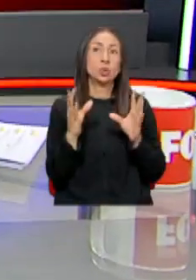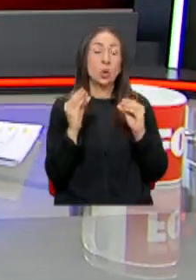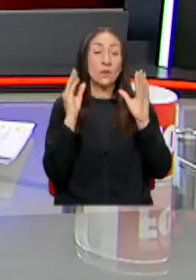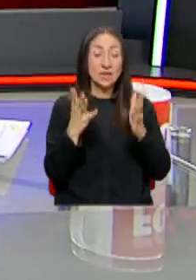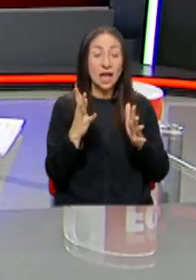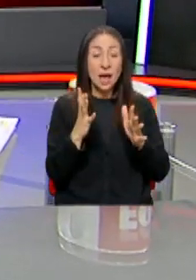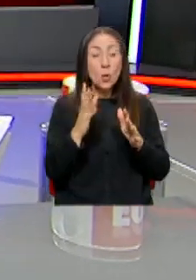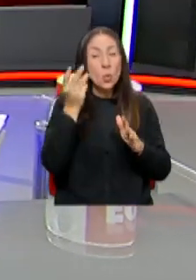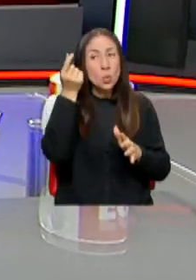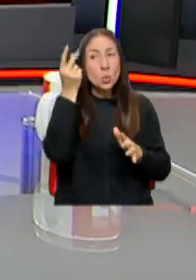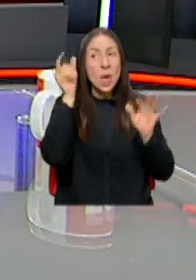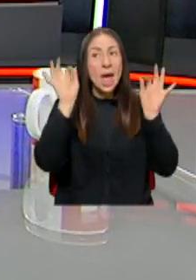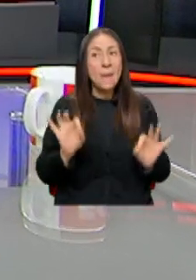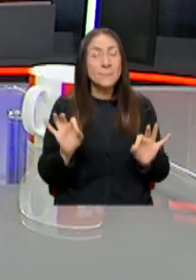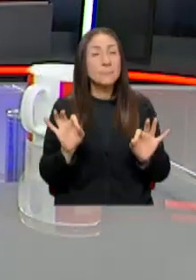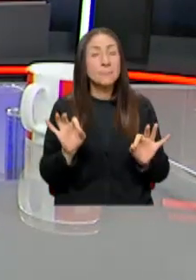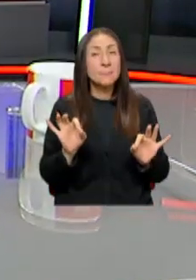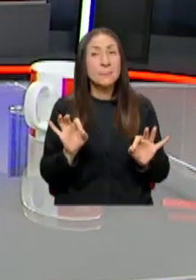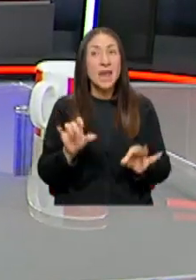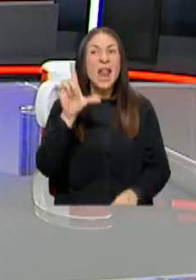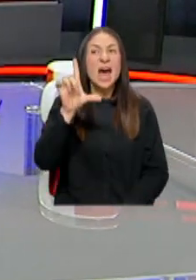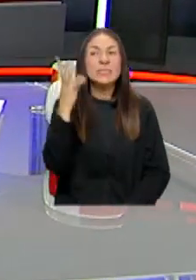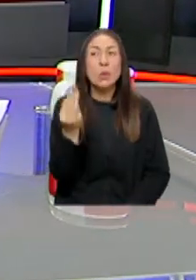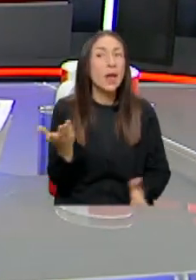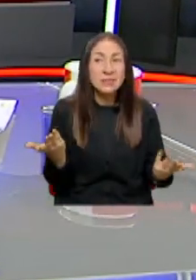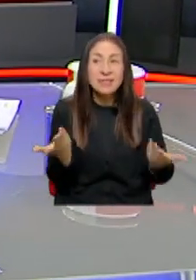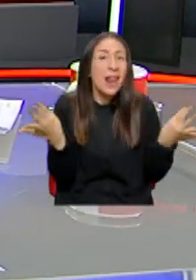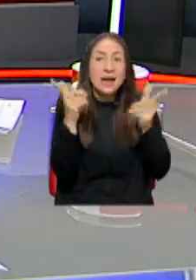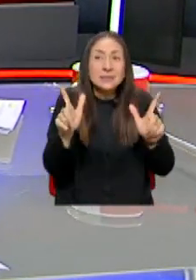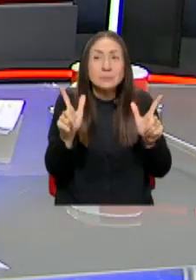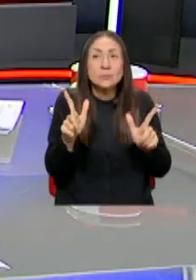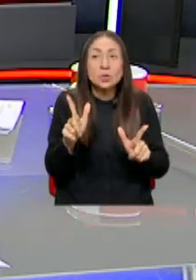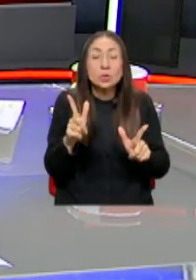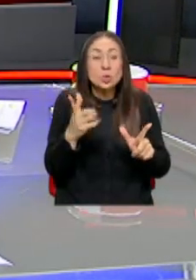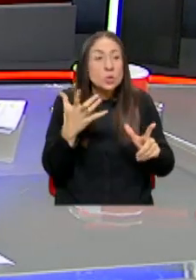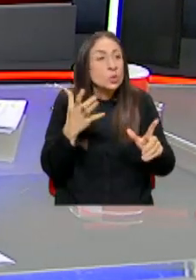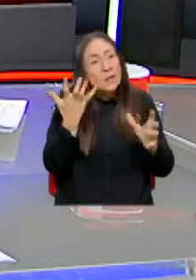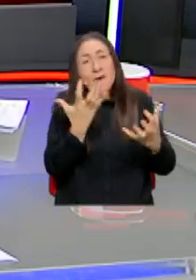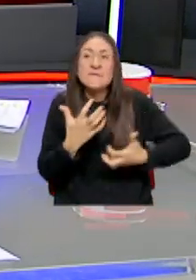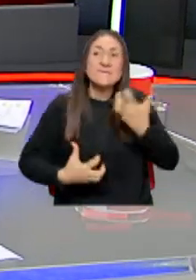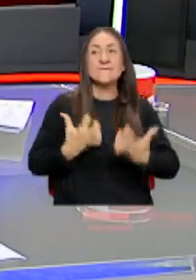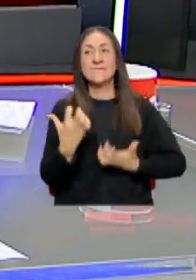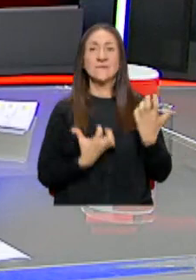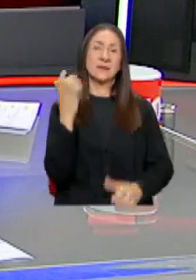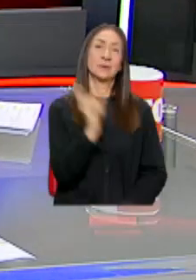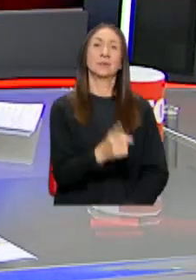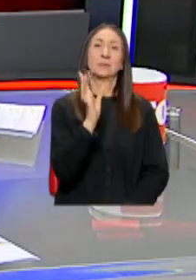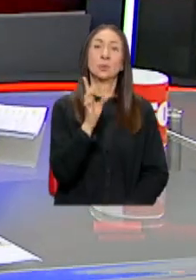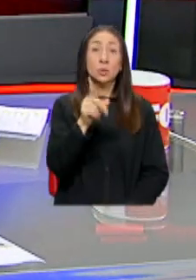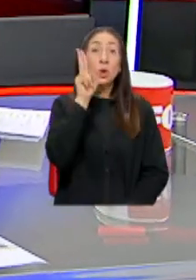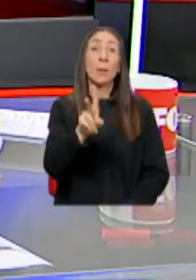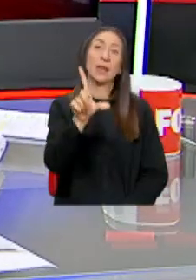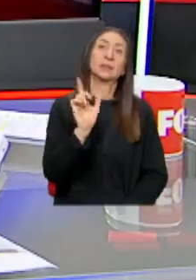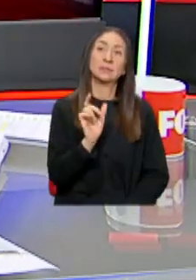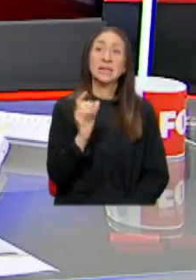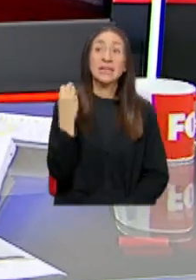çoğunlukla atlanan nokta, lazım olan şey ne lazım? Tutkudur, tutku. Bunu görmek